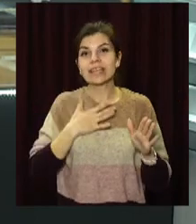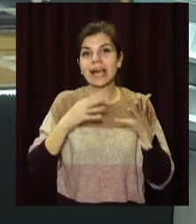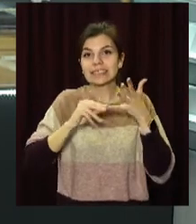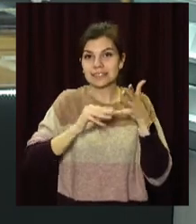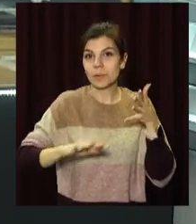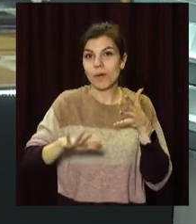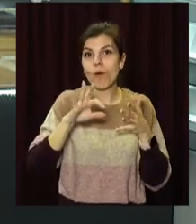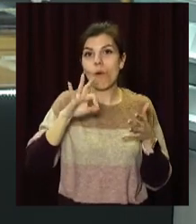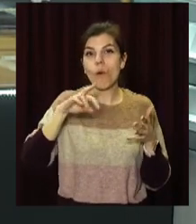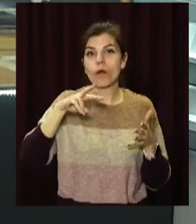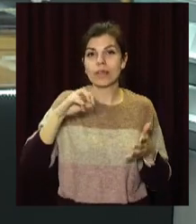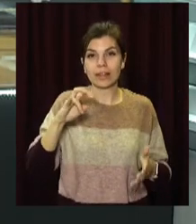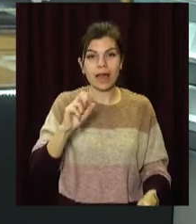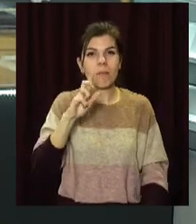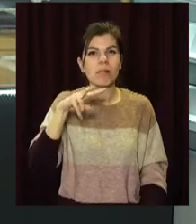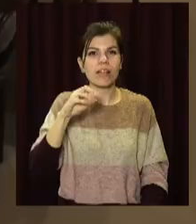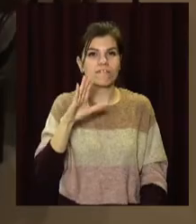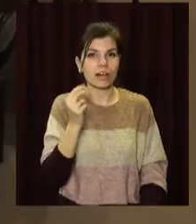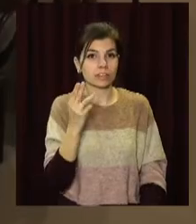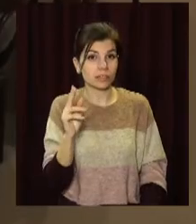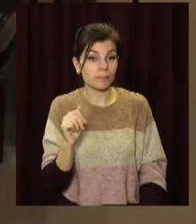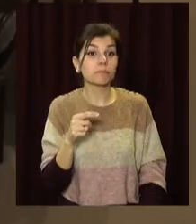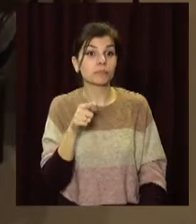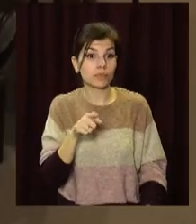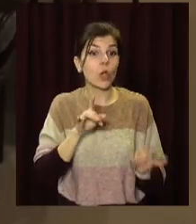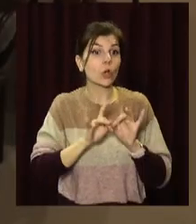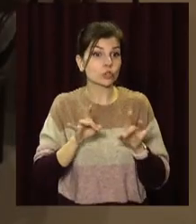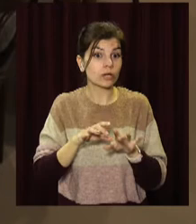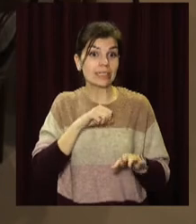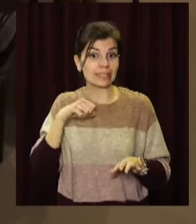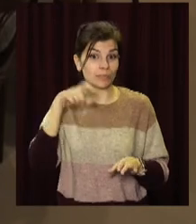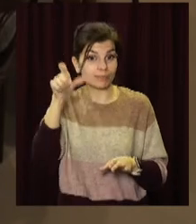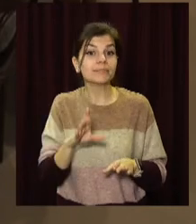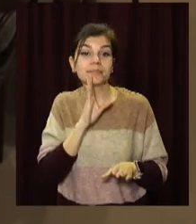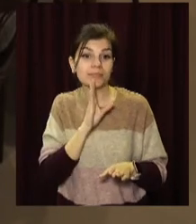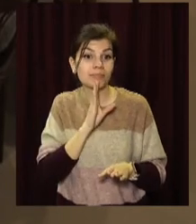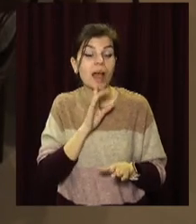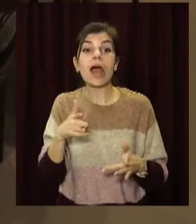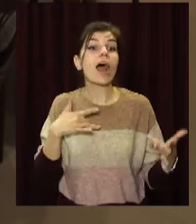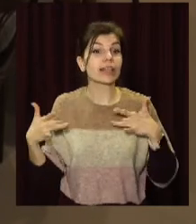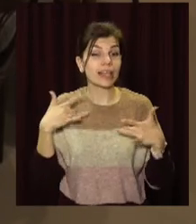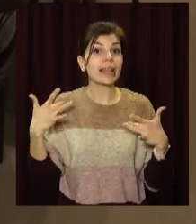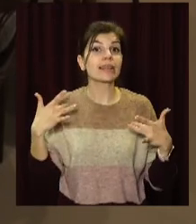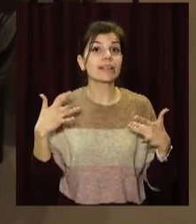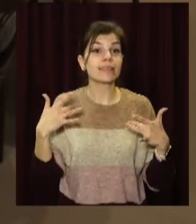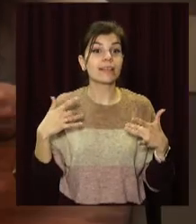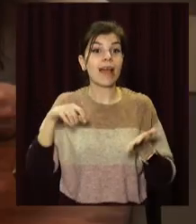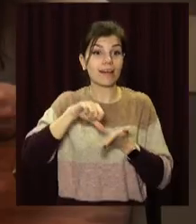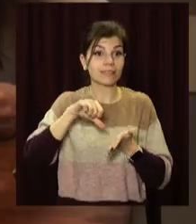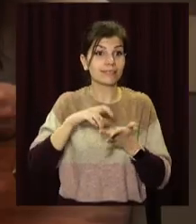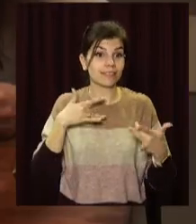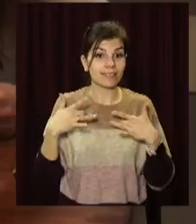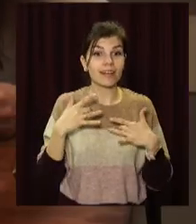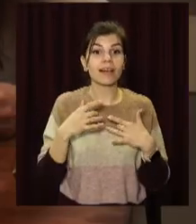землячці Олені Блаватській. Про неї глядачам розповіла сама Блаватська. Вірніше, актриса театру «Віримо»